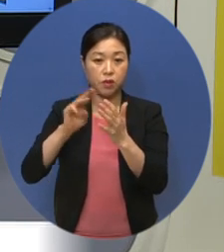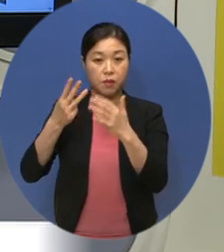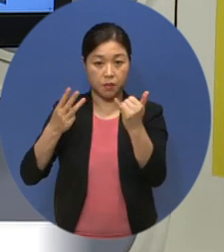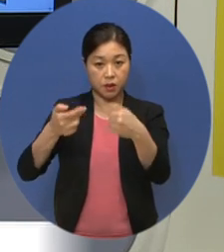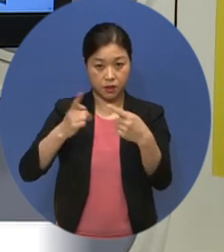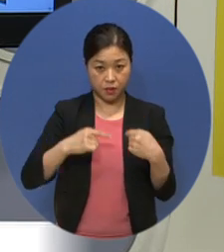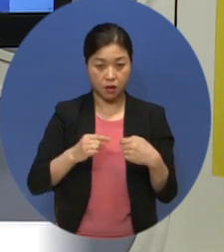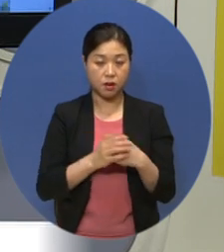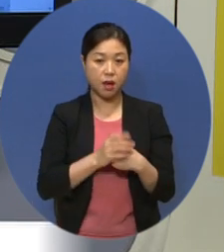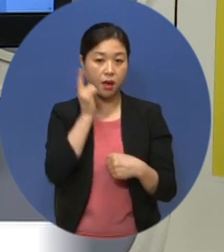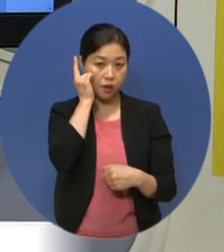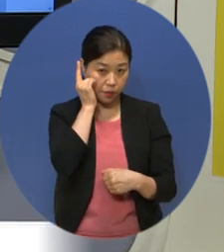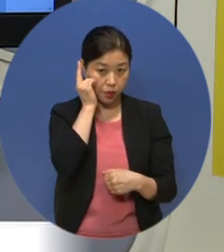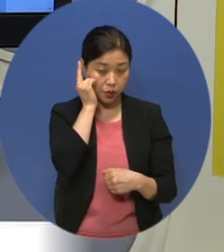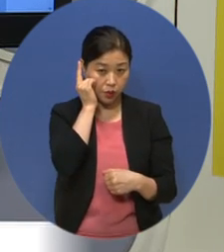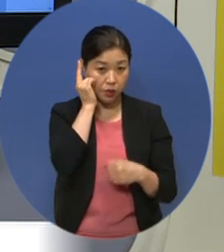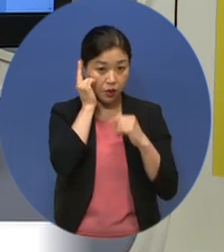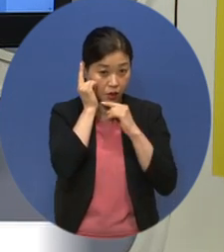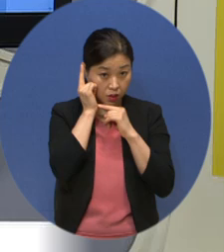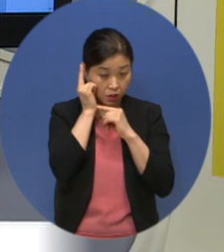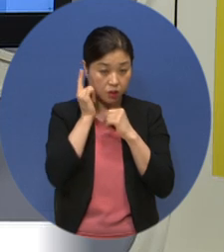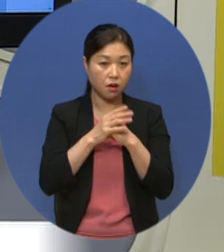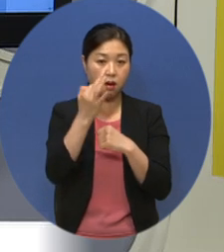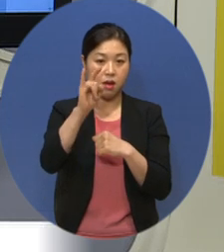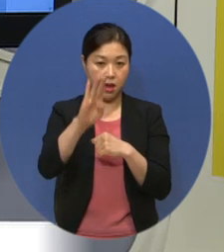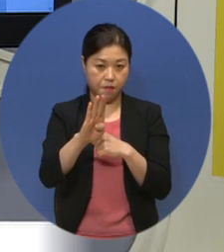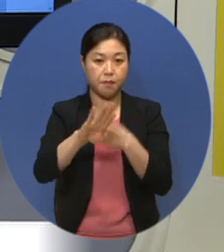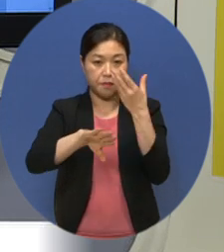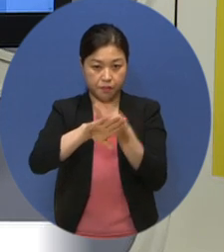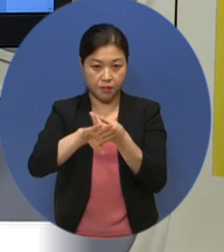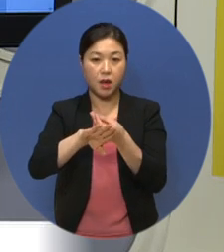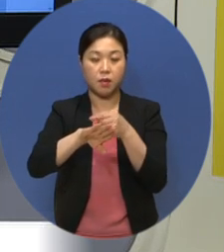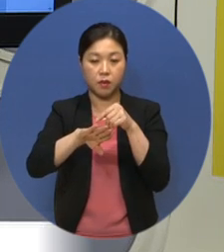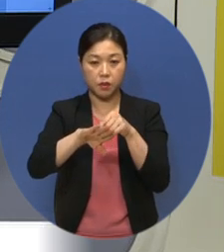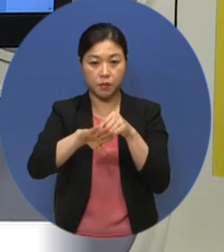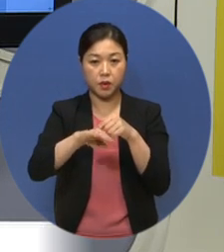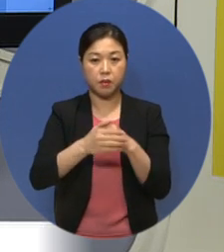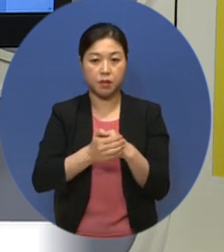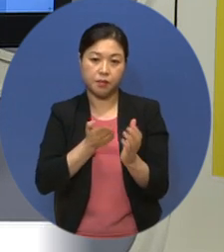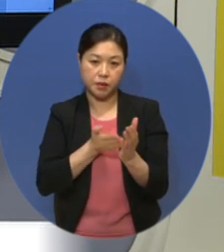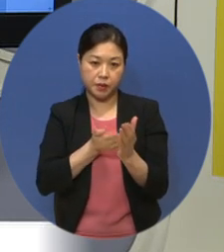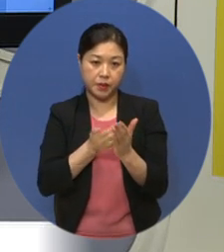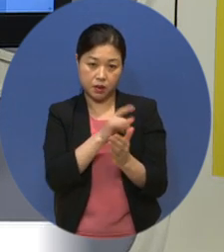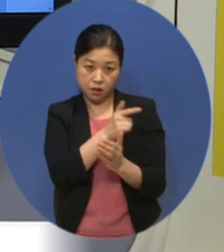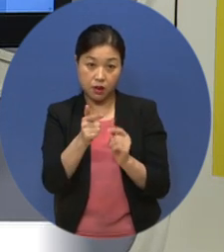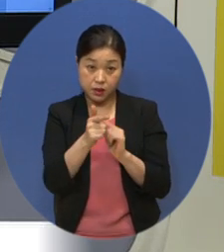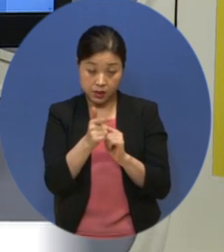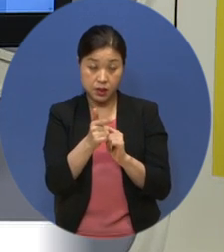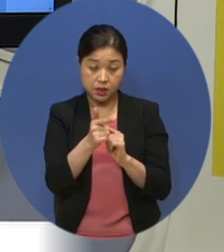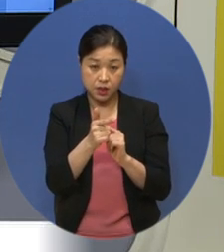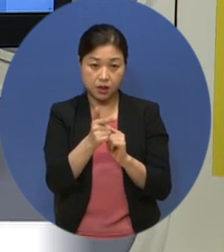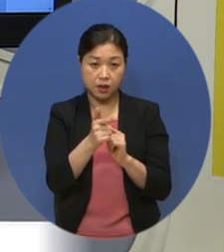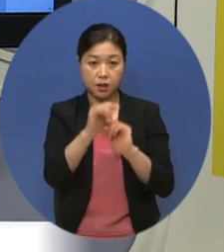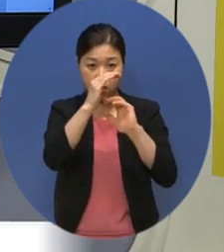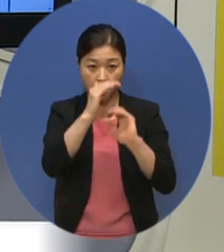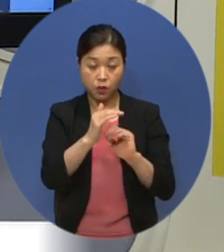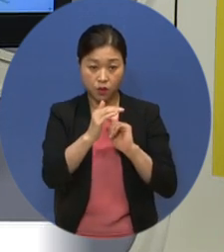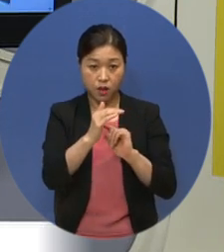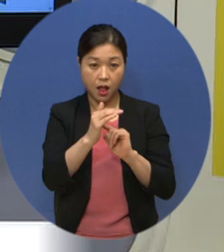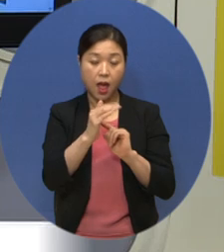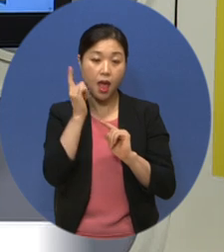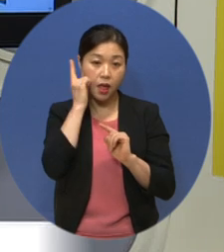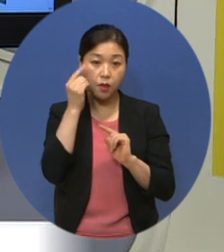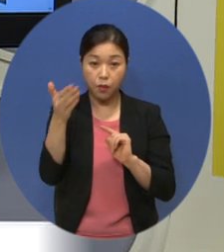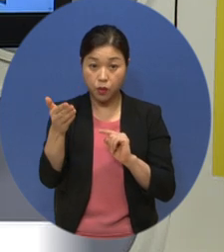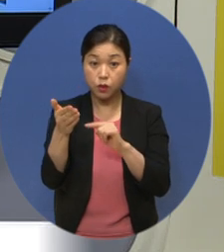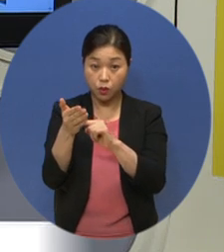모바일 기기에서 애플리케이션을 설치하면 탑재된 보도 프로그램을 휴대폰에서도 실시간으로 자막과